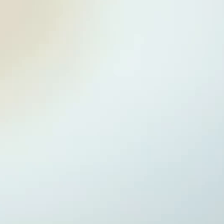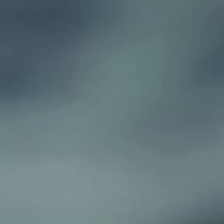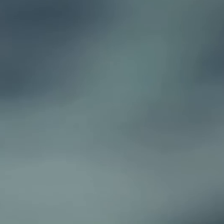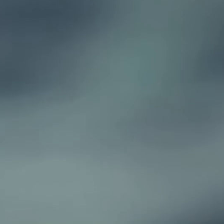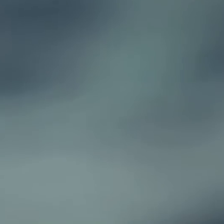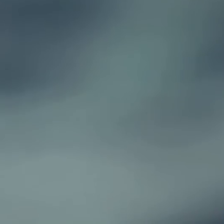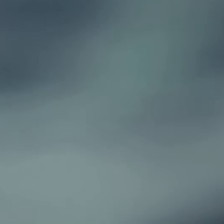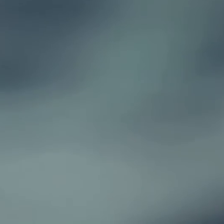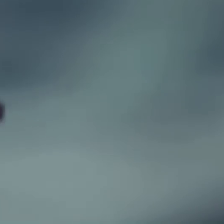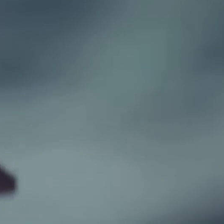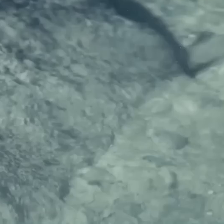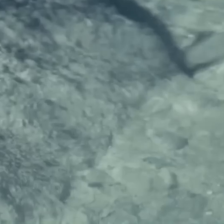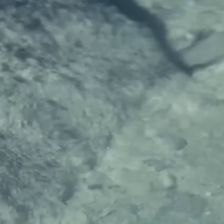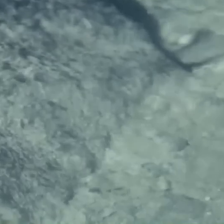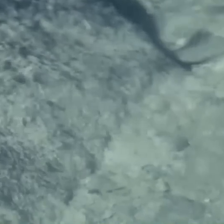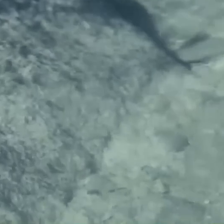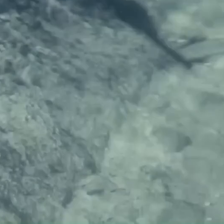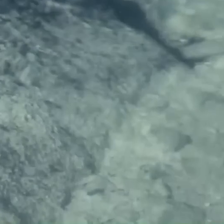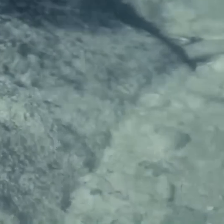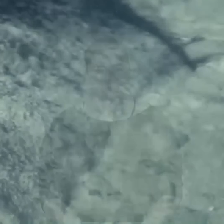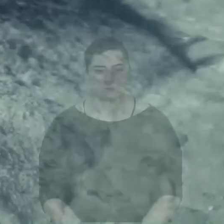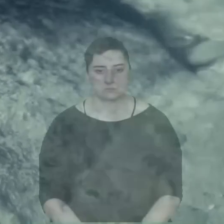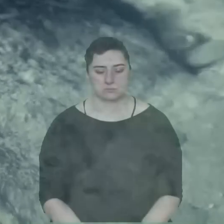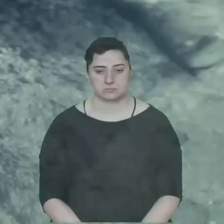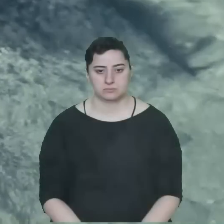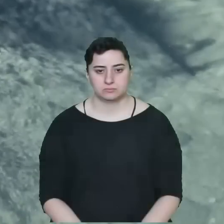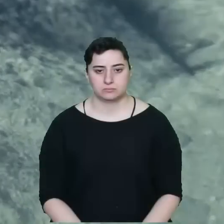Geçmiş, kurtulmuş gülü Ceyhan yerine düşürdü.